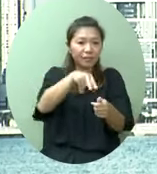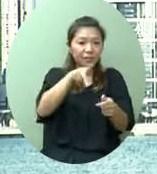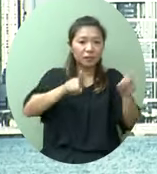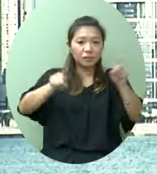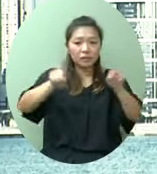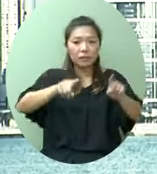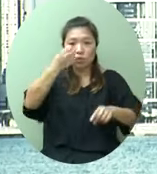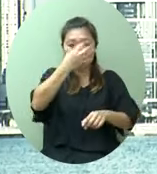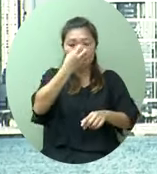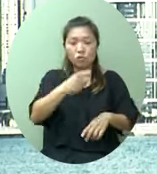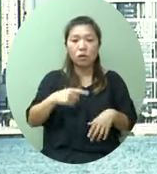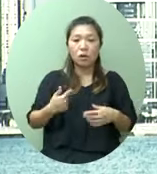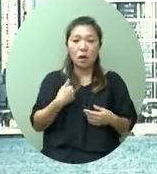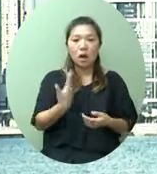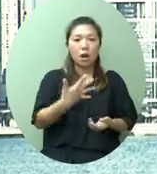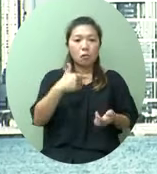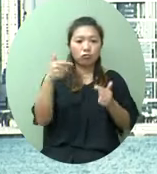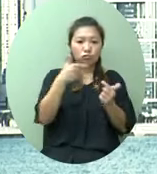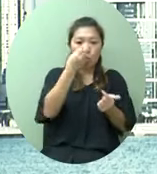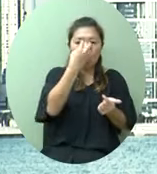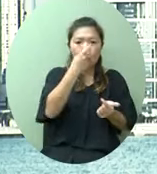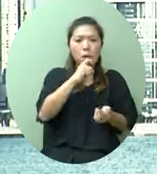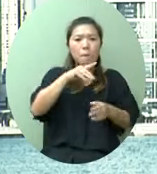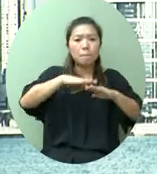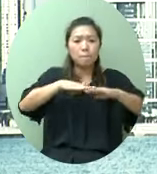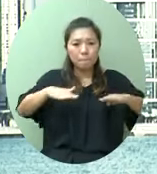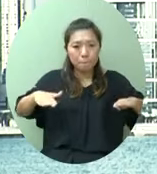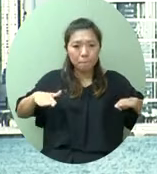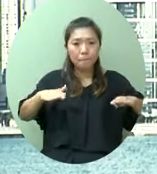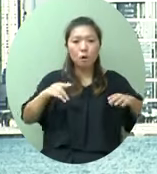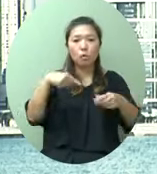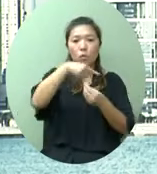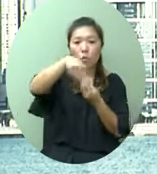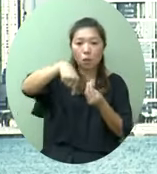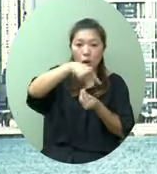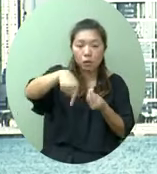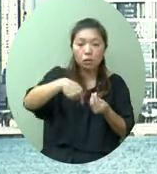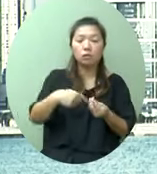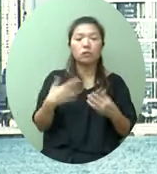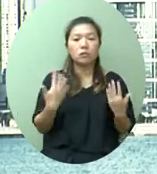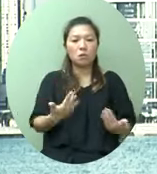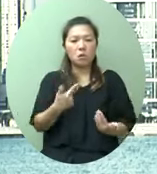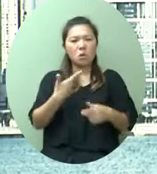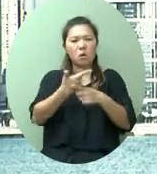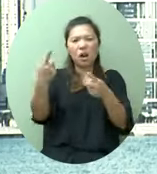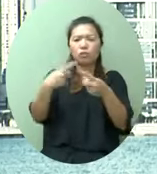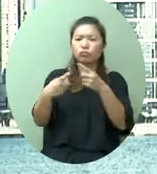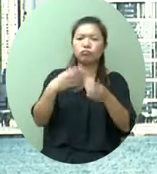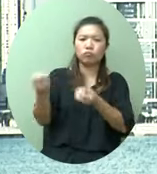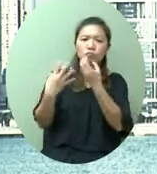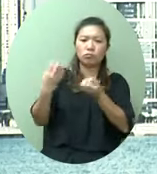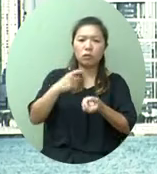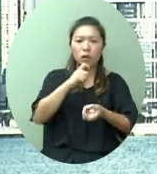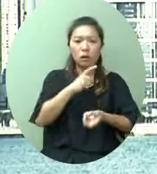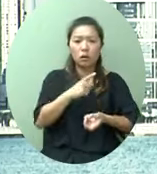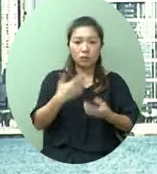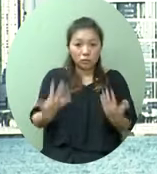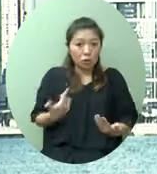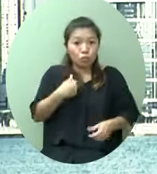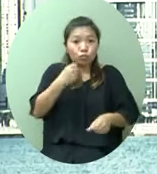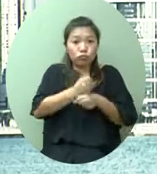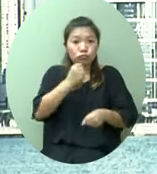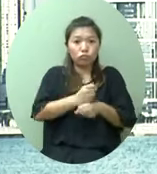舉措，令到香港有咗一個穩定嘅環境咧。我喺諮詢嘅過程，好多人都自發性咁話：，喂，而家係做嘢